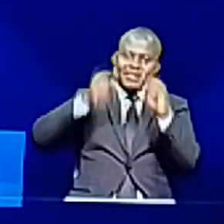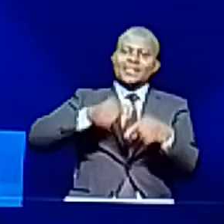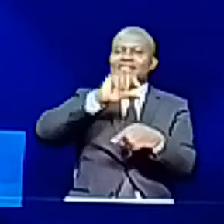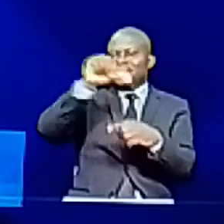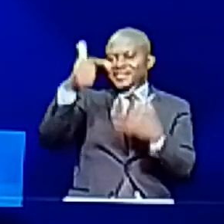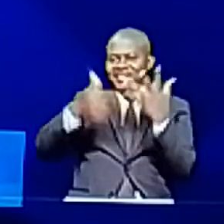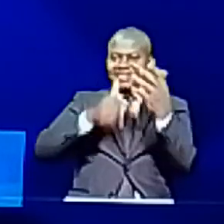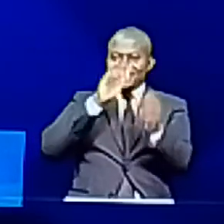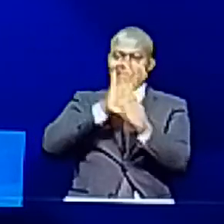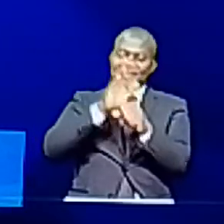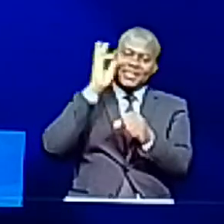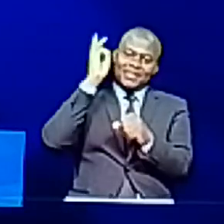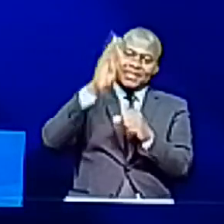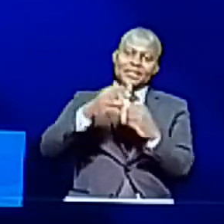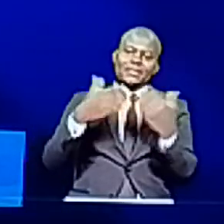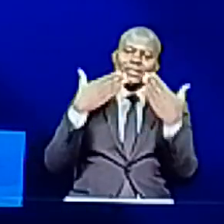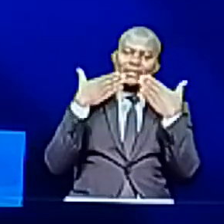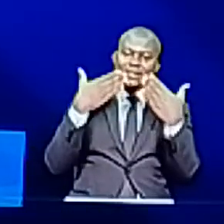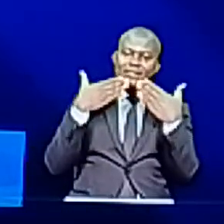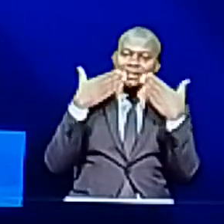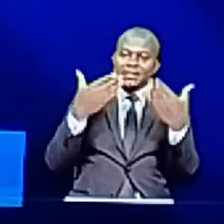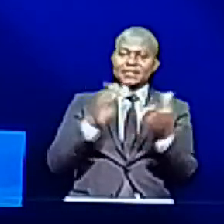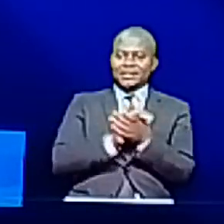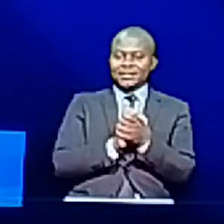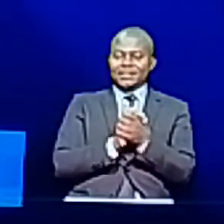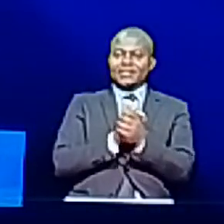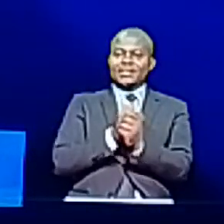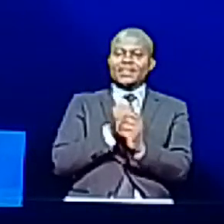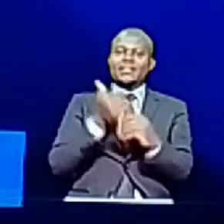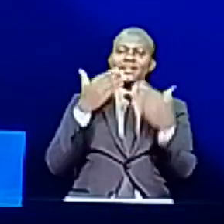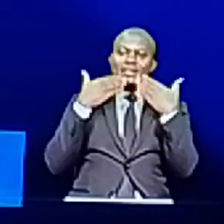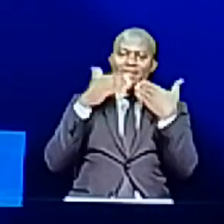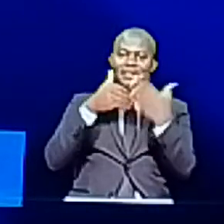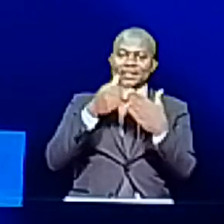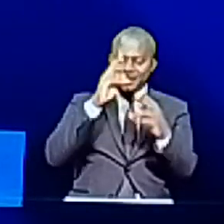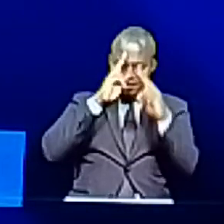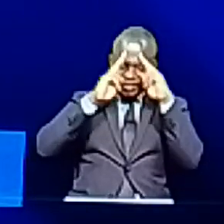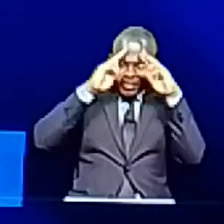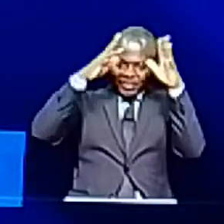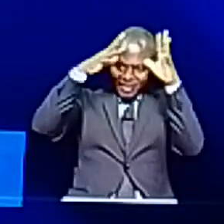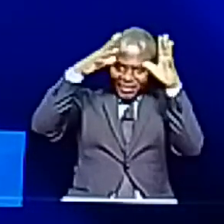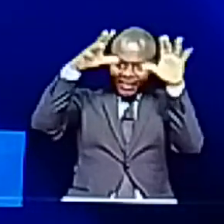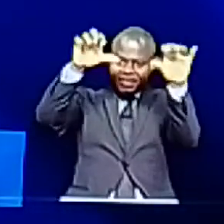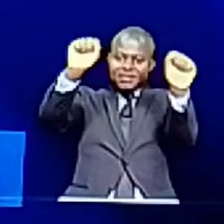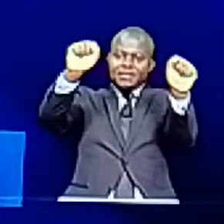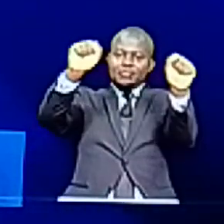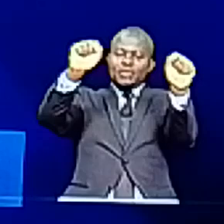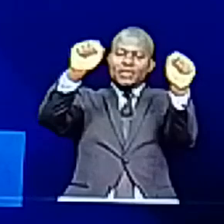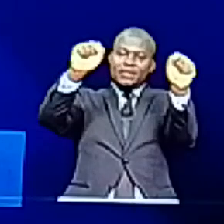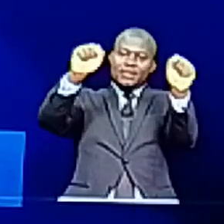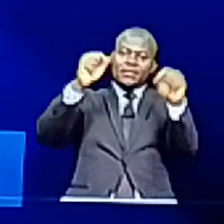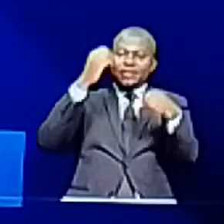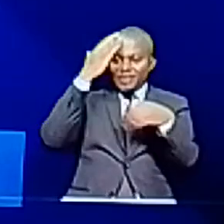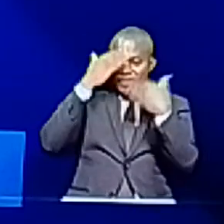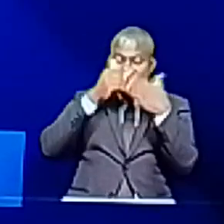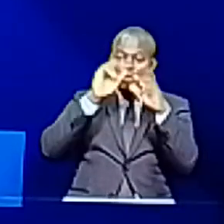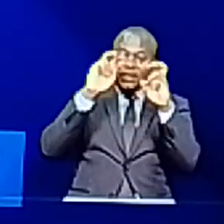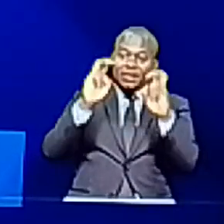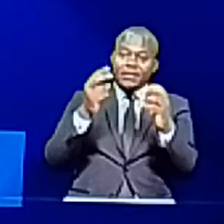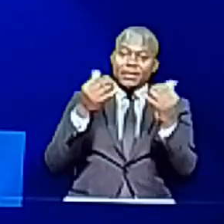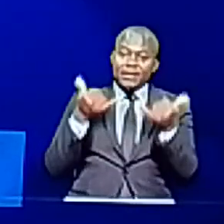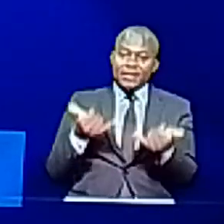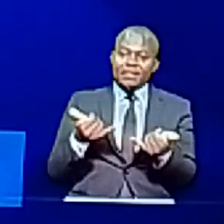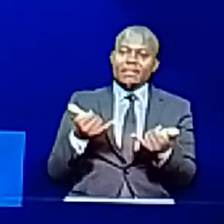n'ibindi bizaza ya ruguru turagushimira yakuwa perezida wa repubulika kuko